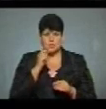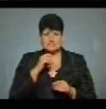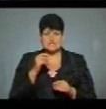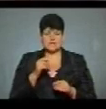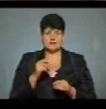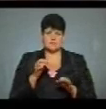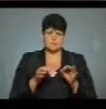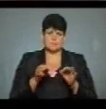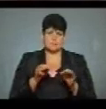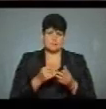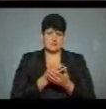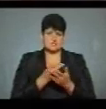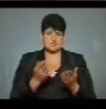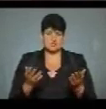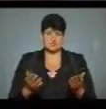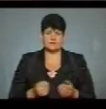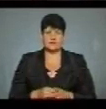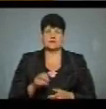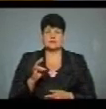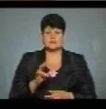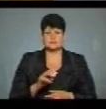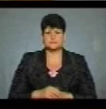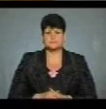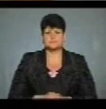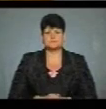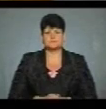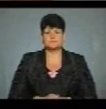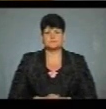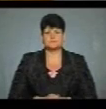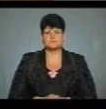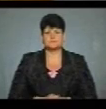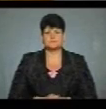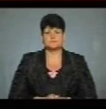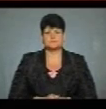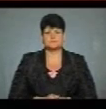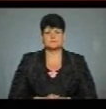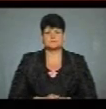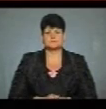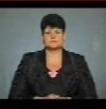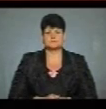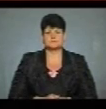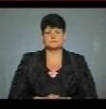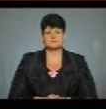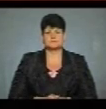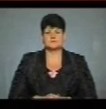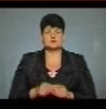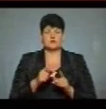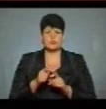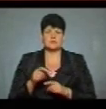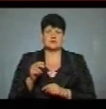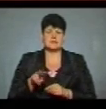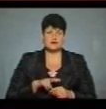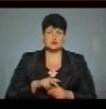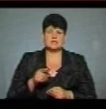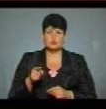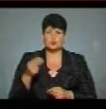пейзажів. Наталя Бальзецька, Андрій Бодак. Новини на Суспільному. Тернопіль. За словами директора